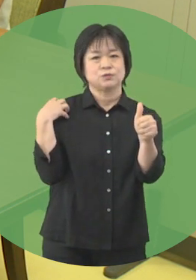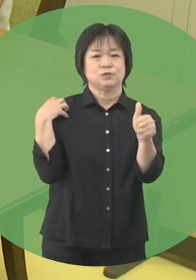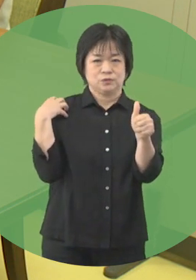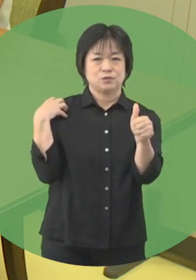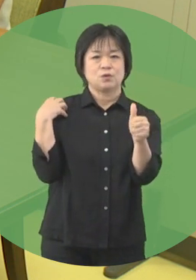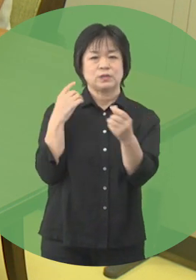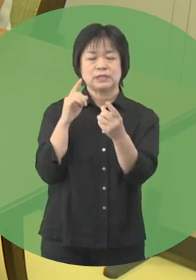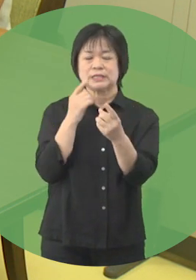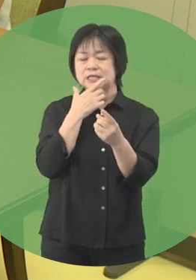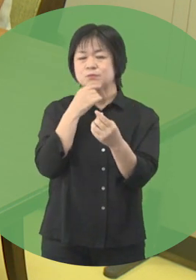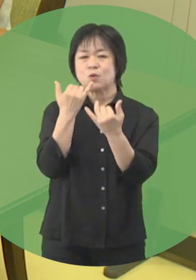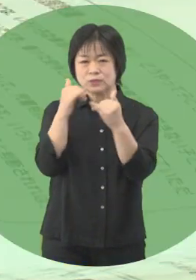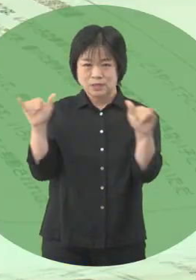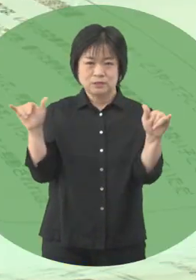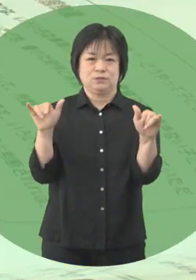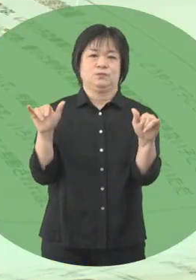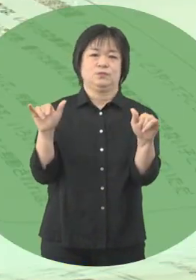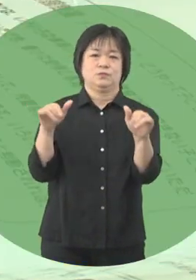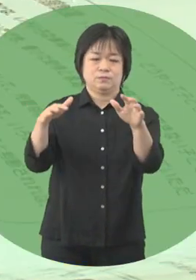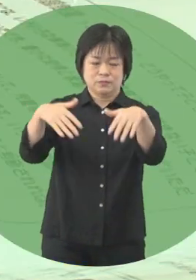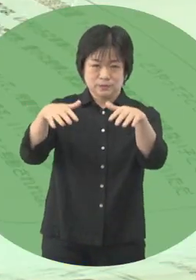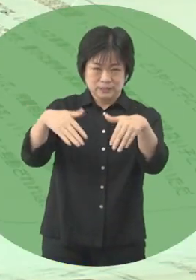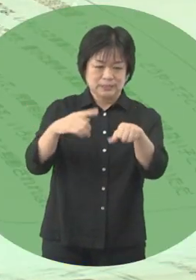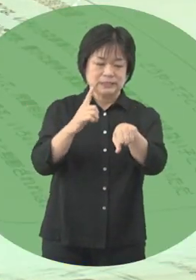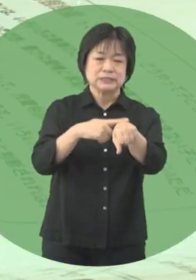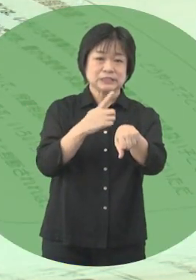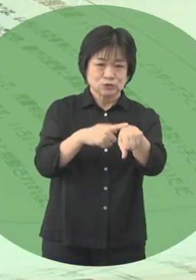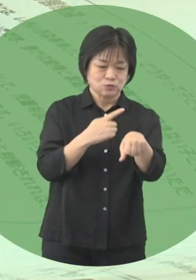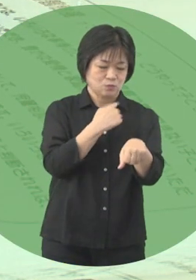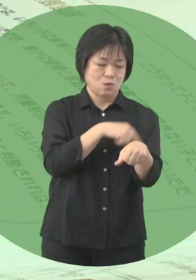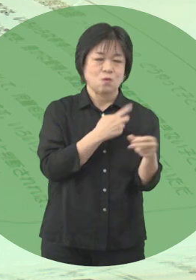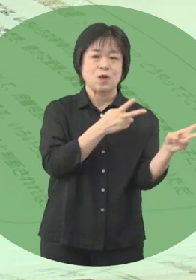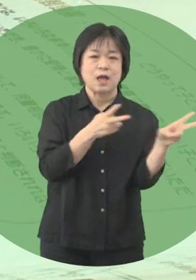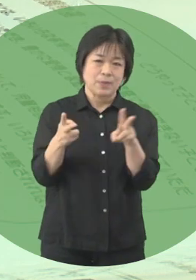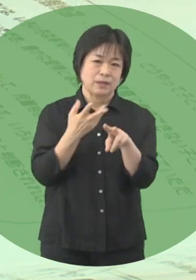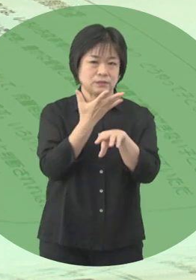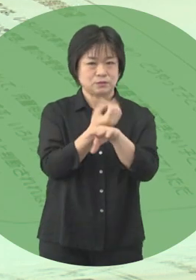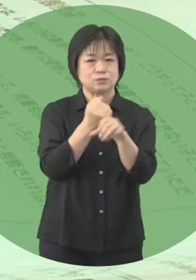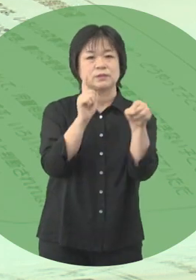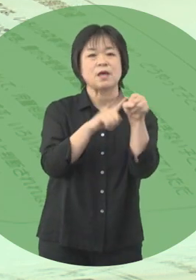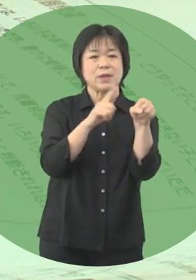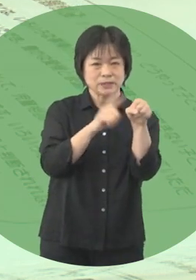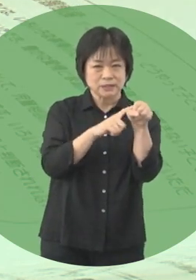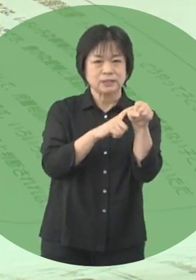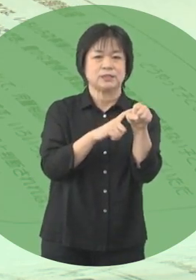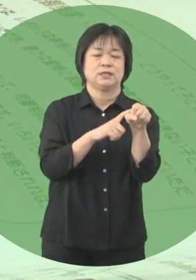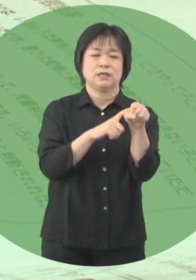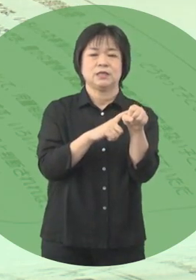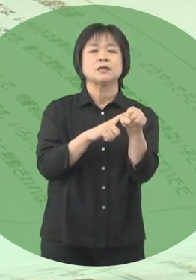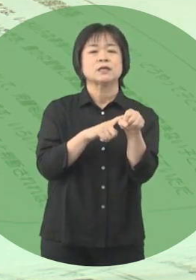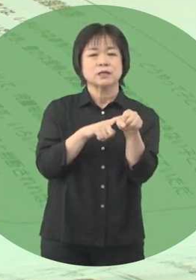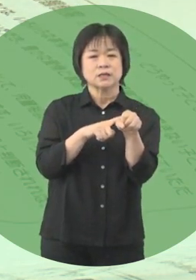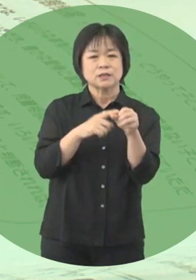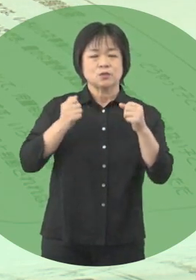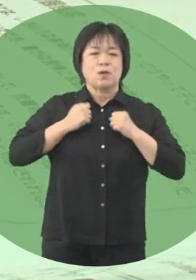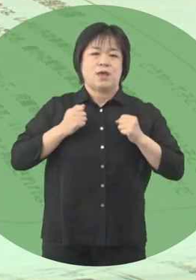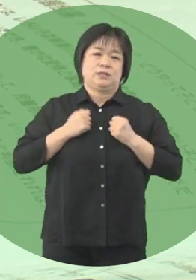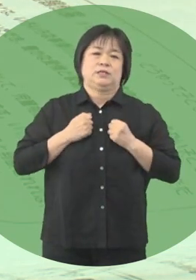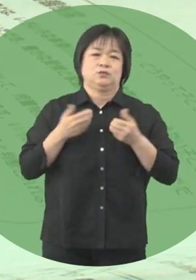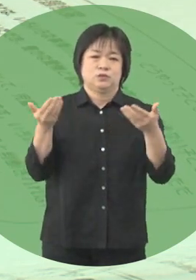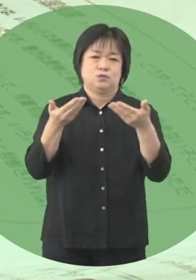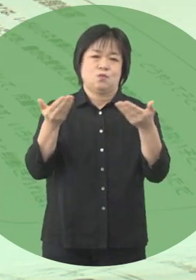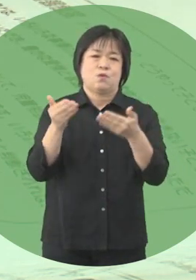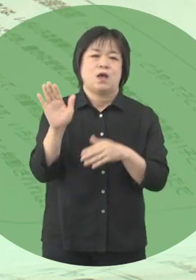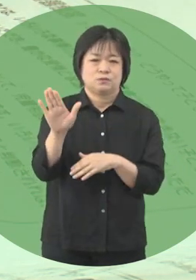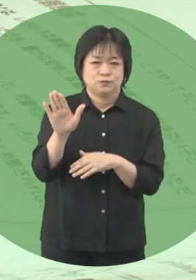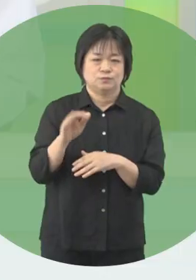に、養育に必要な資質や心構えなどを身につけてもらう里親リクルートトレーニング事業を行っ